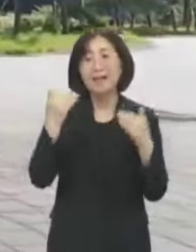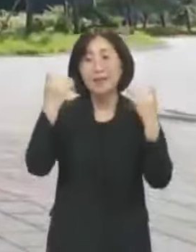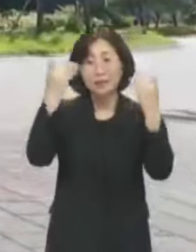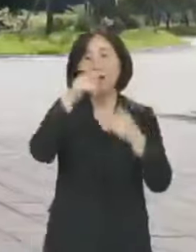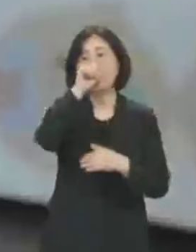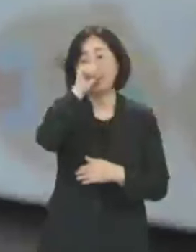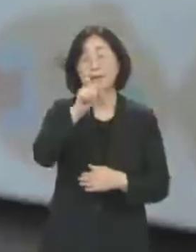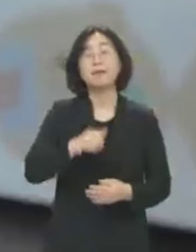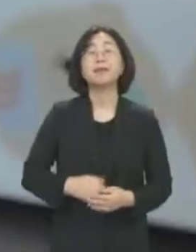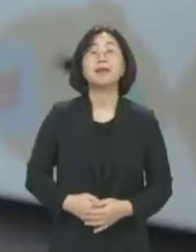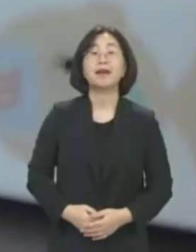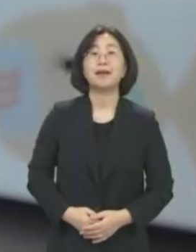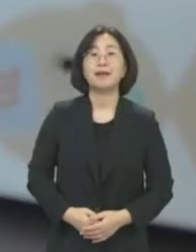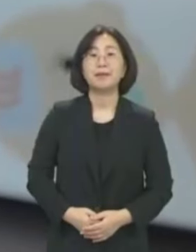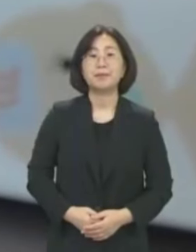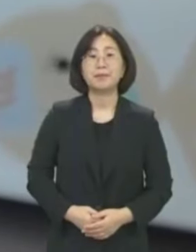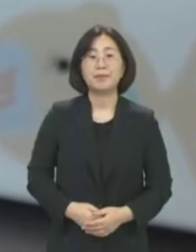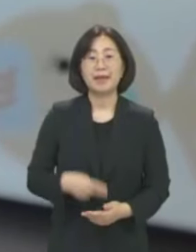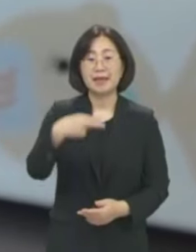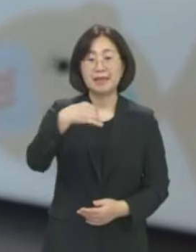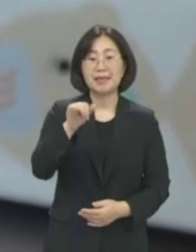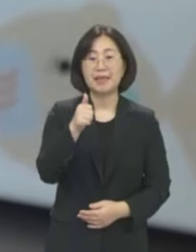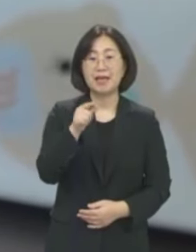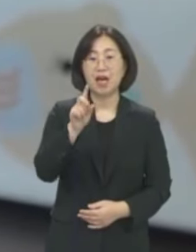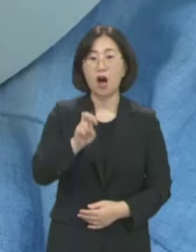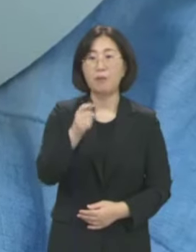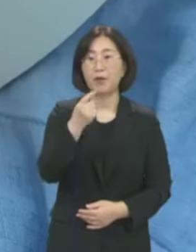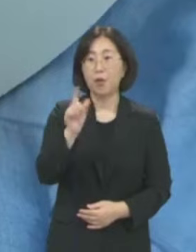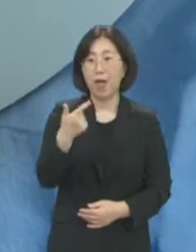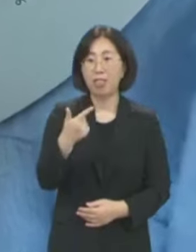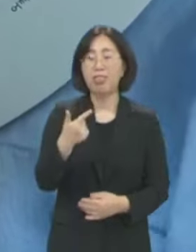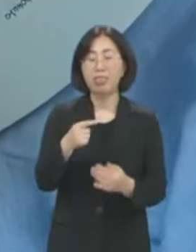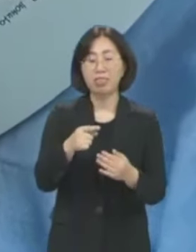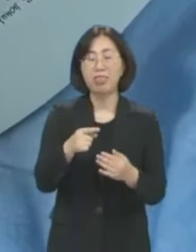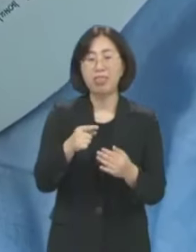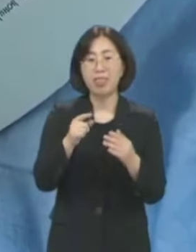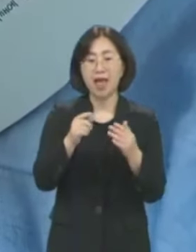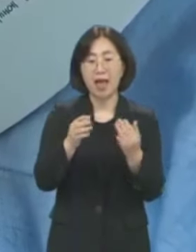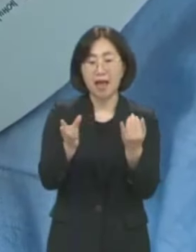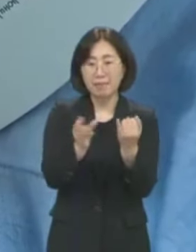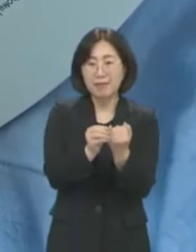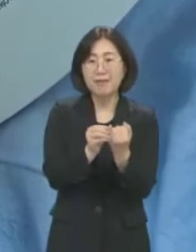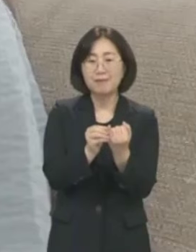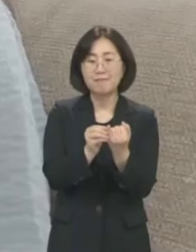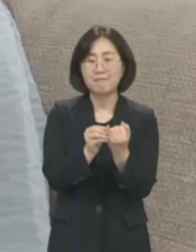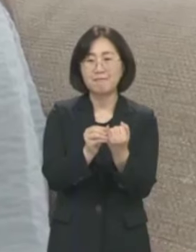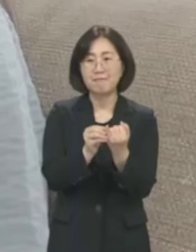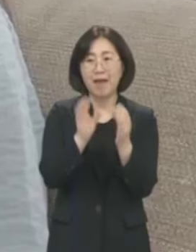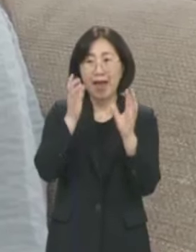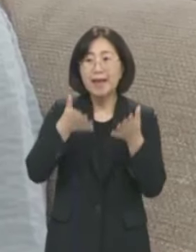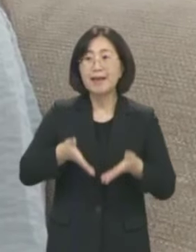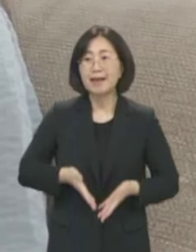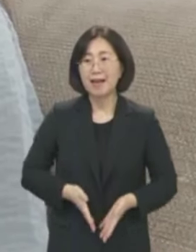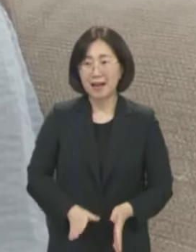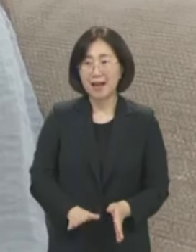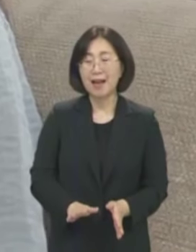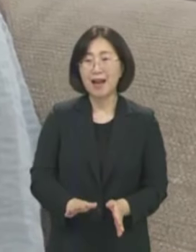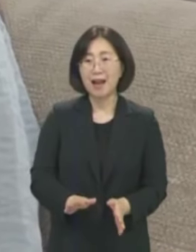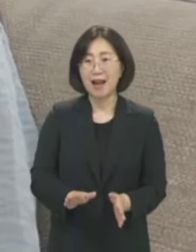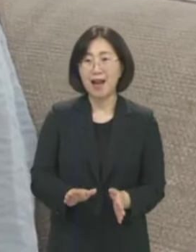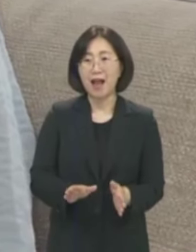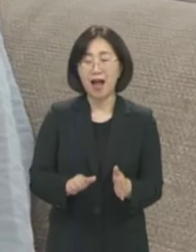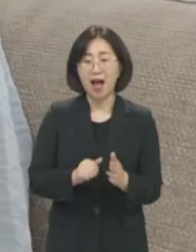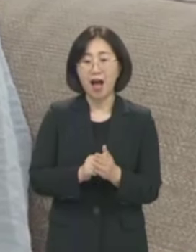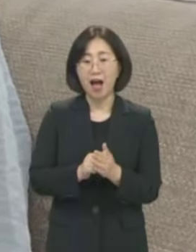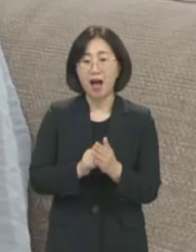좋겠습니다. 시험관 임신으로 귀한 생명을 얻은 정수경 씨는 직장 생활을 병행하며 난임 치료를 받기가